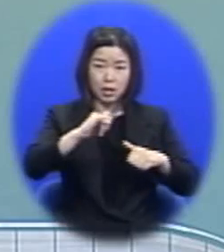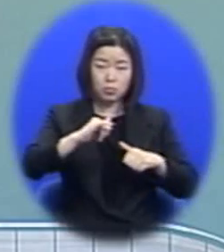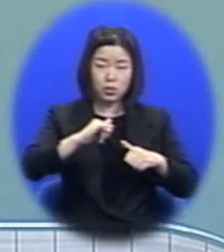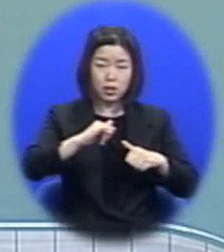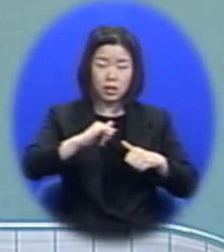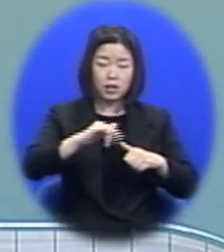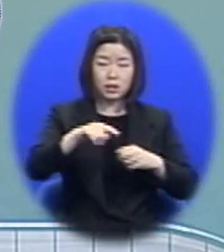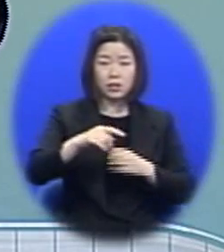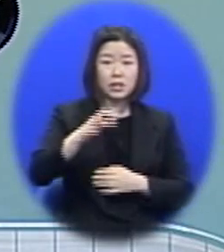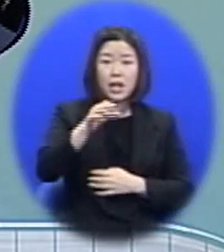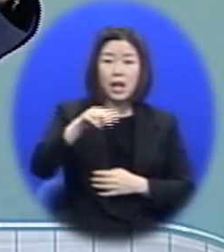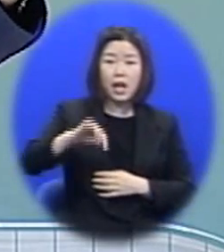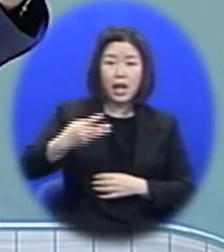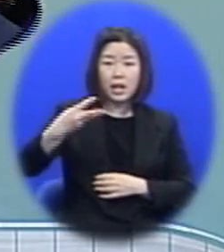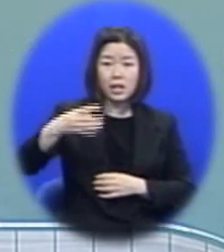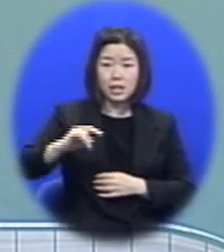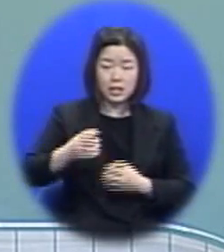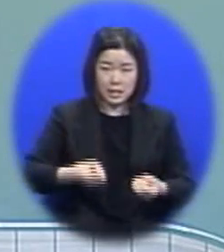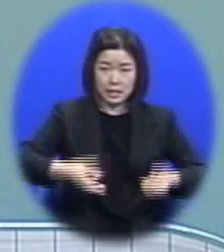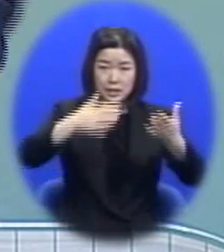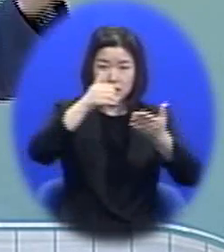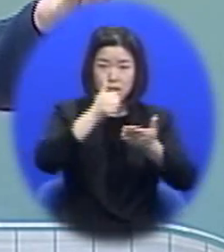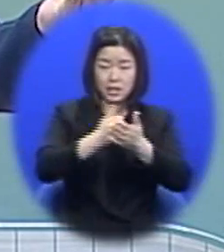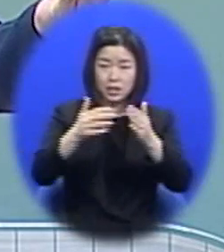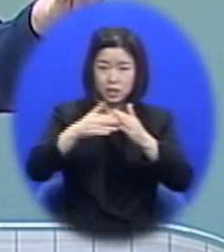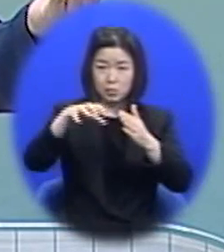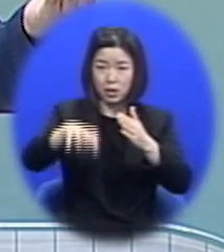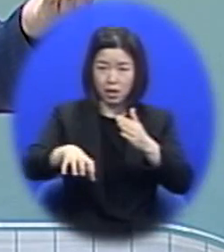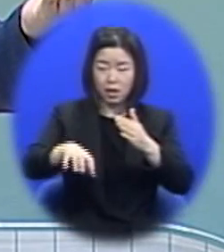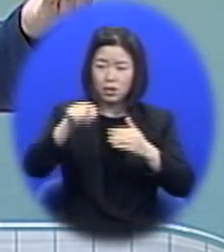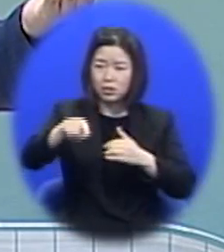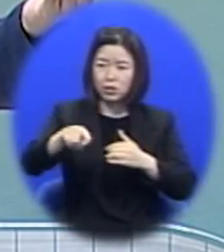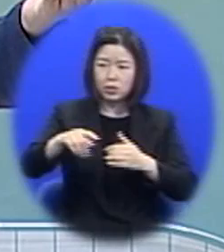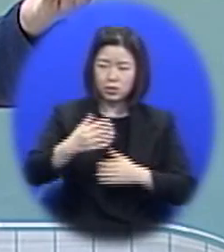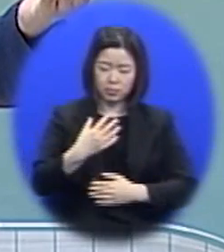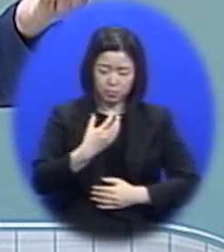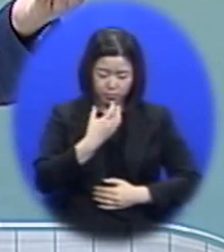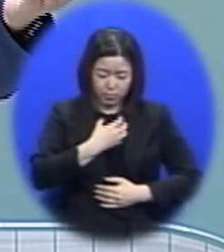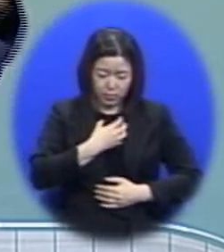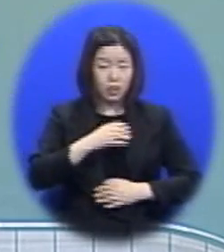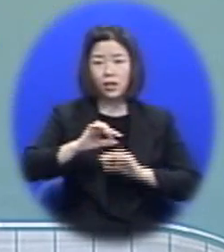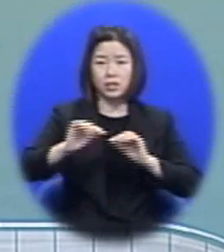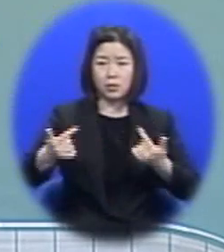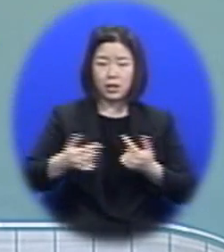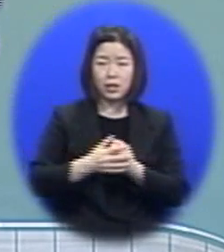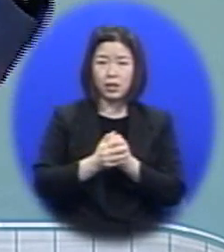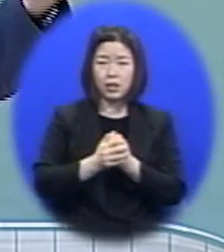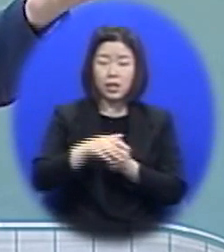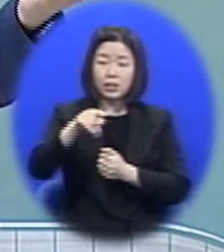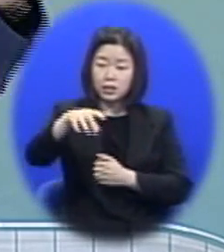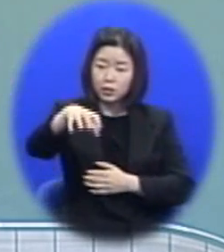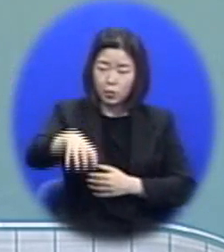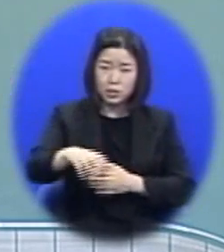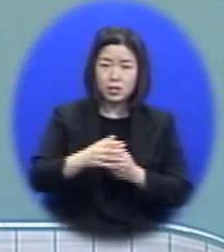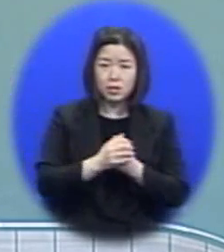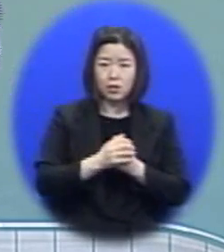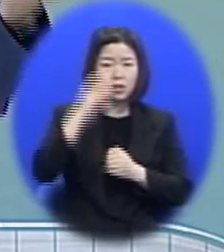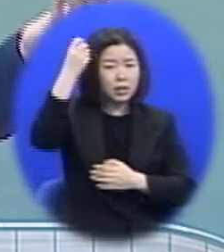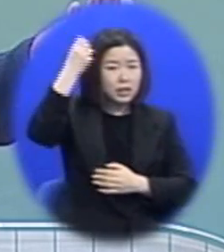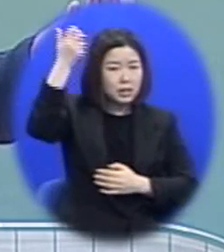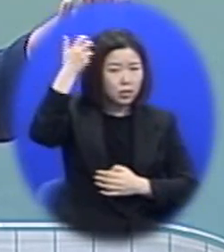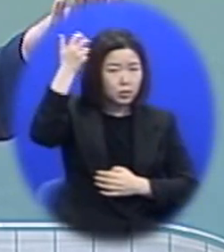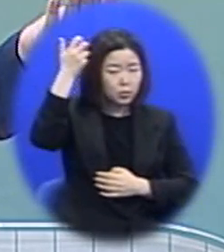갑니다 엘리 제사장은 경건치 못한 제사장이었습니다 제대로 그 제사장 집에서 영적으로